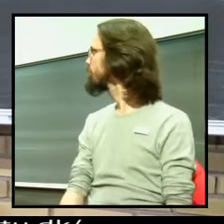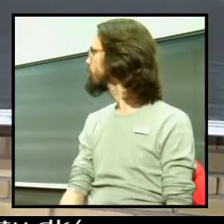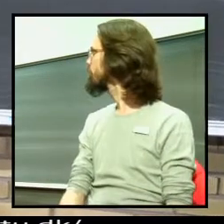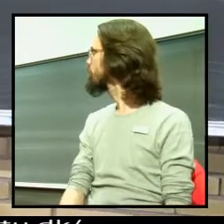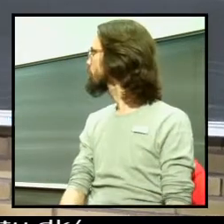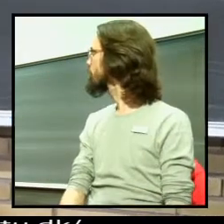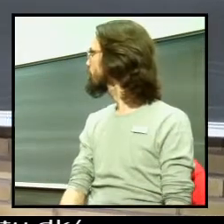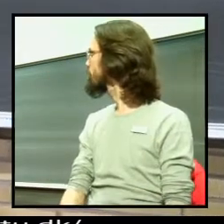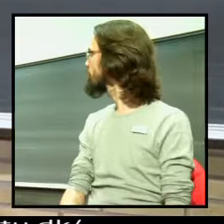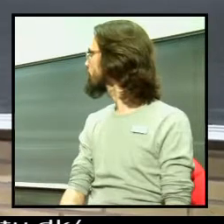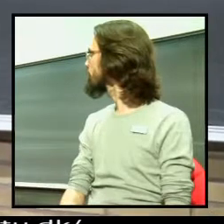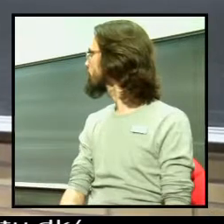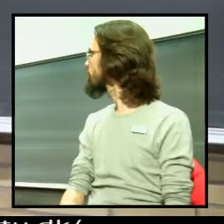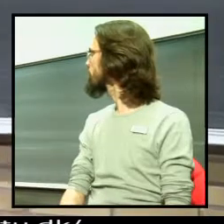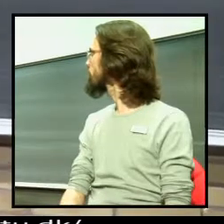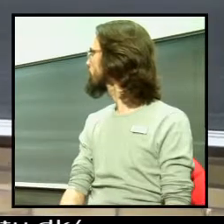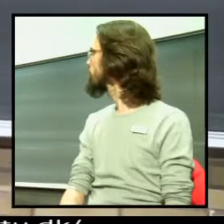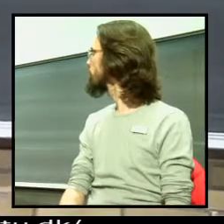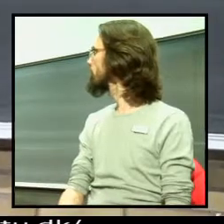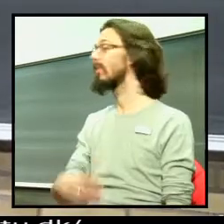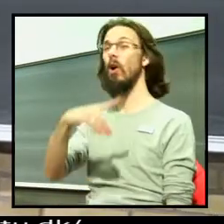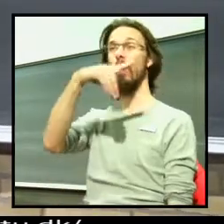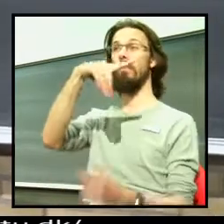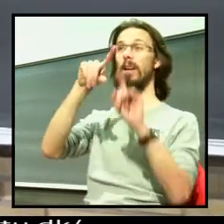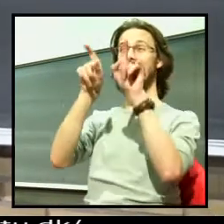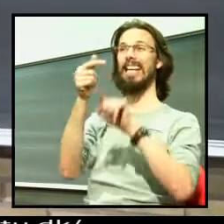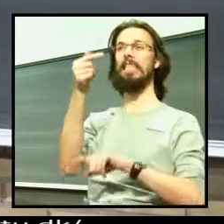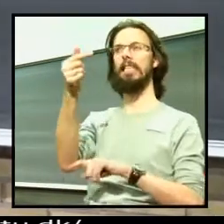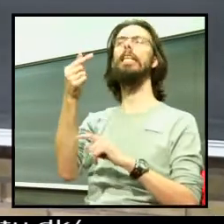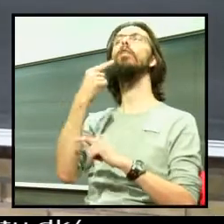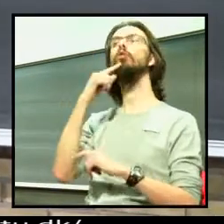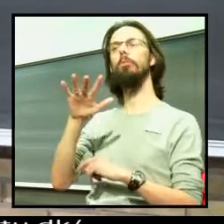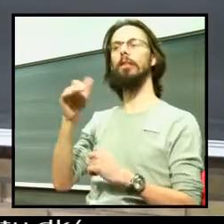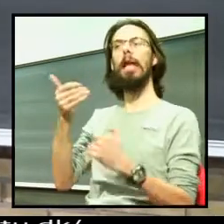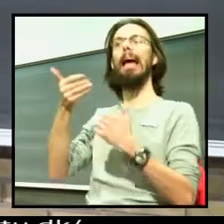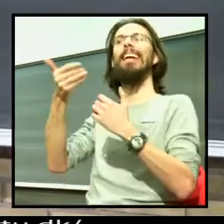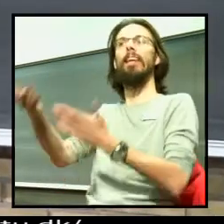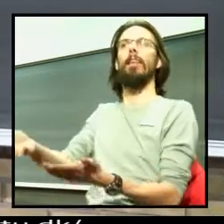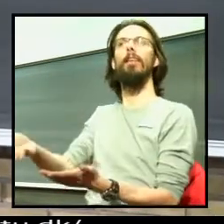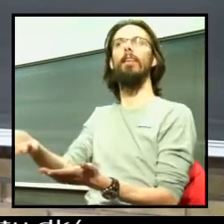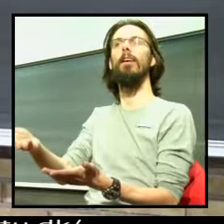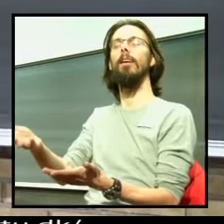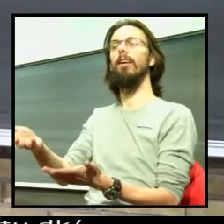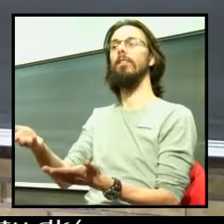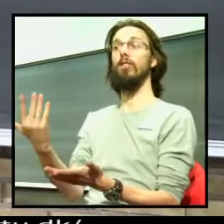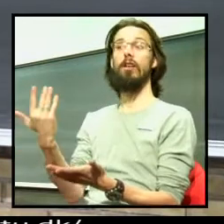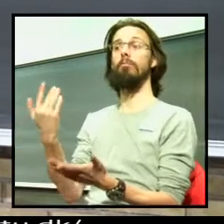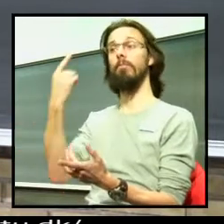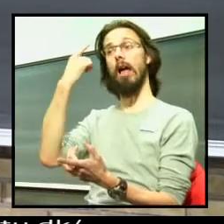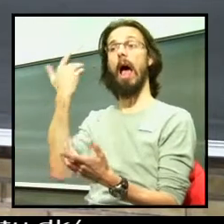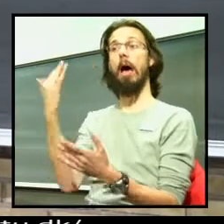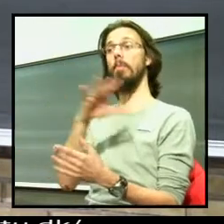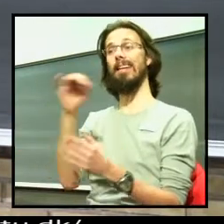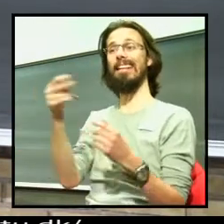Og p af t er typisk givet. Så har man hele ligningen.